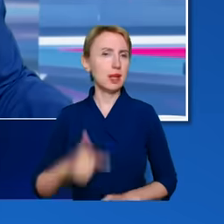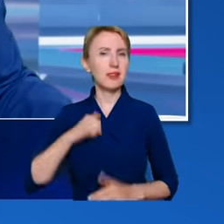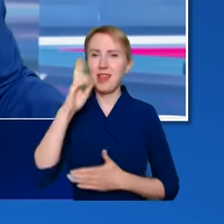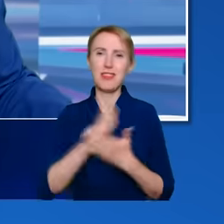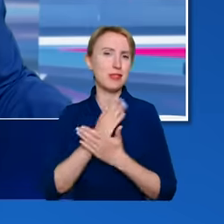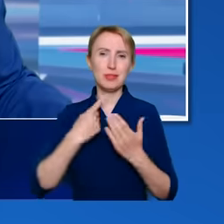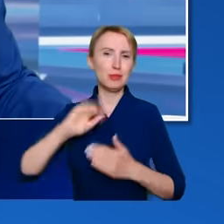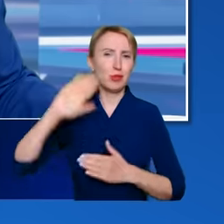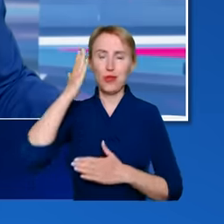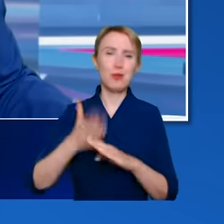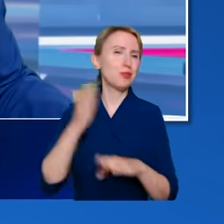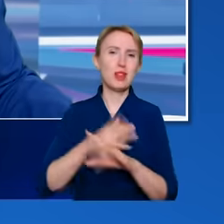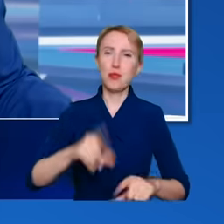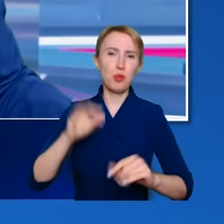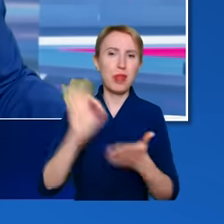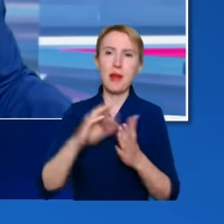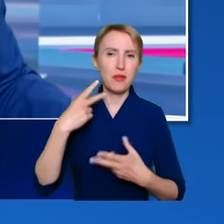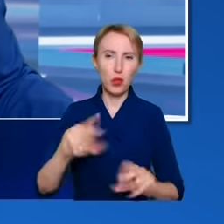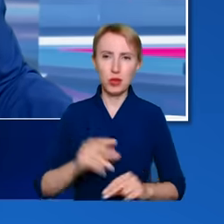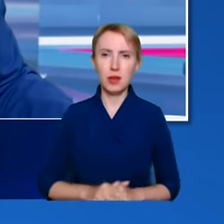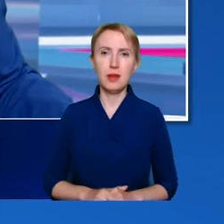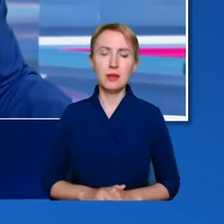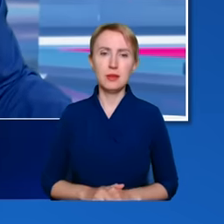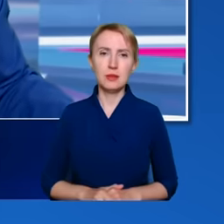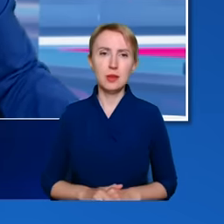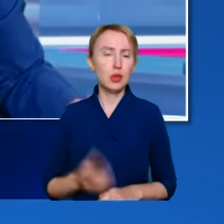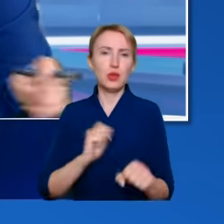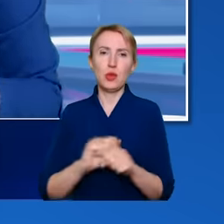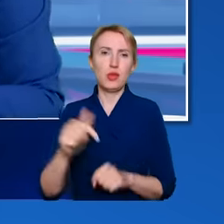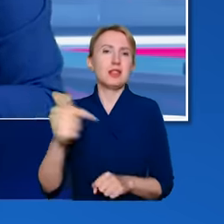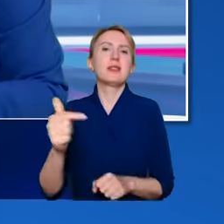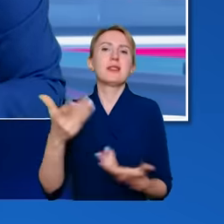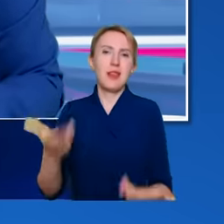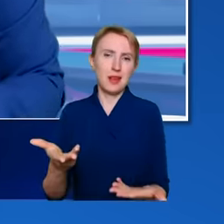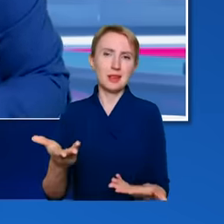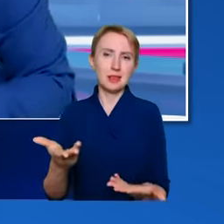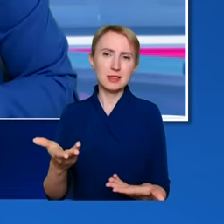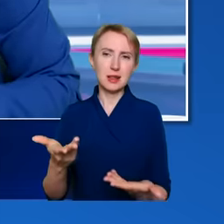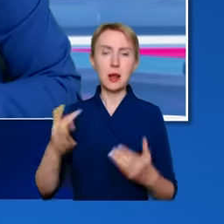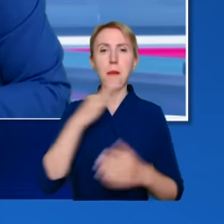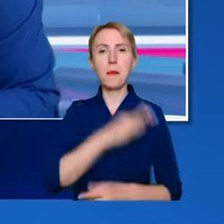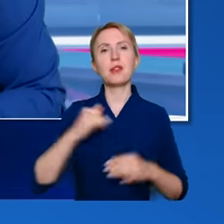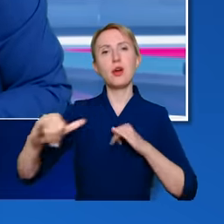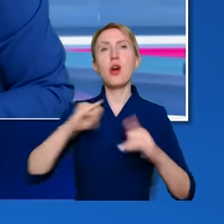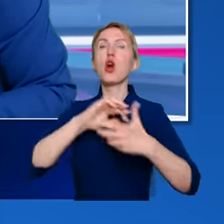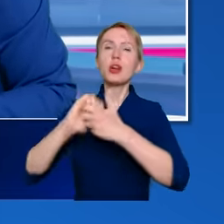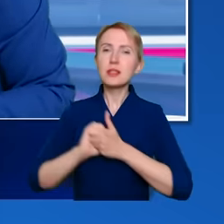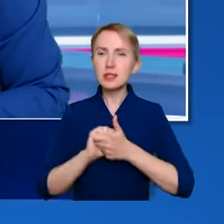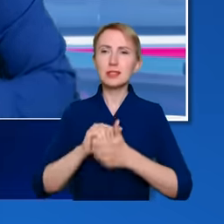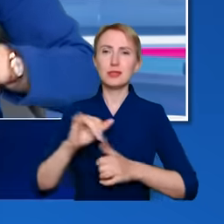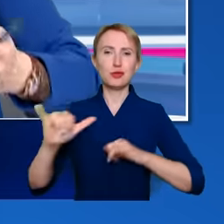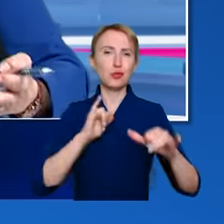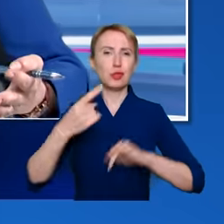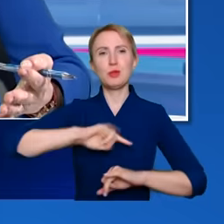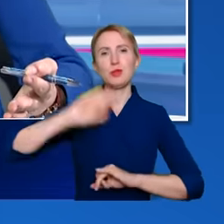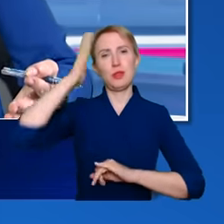przed wyborami. Tak samo no, nie jest to w interesie oczywiście partii rządzącej, koalicji całej rządzącej, żebyśmy się o tym